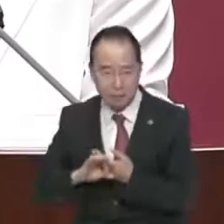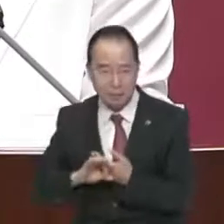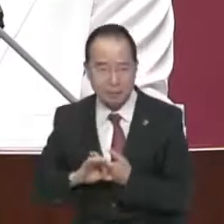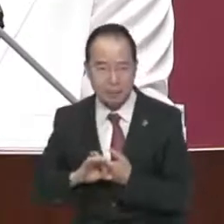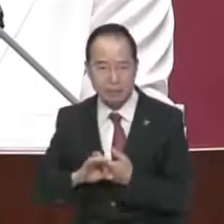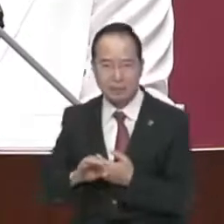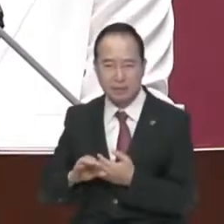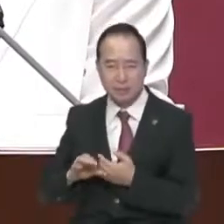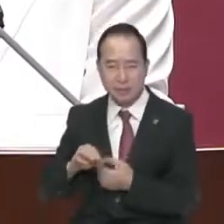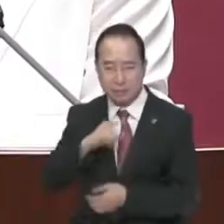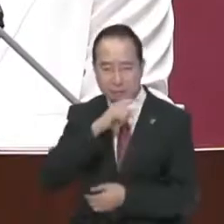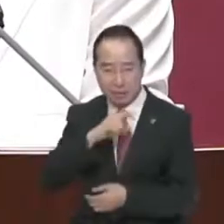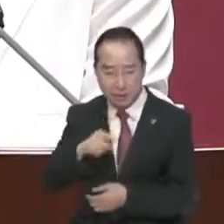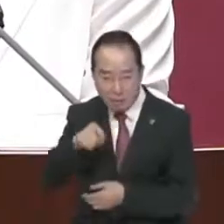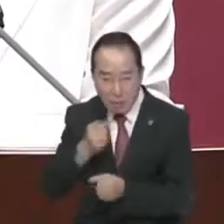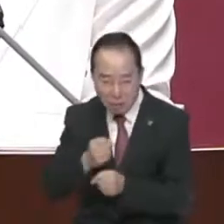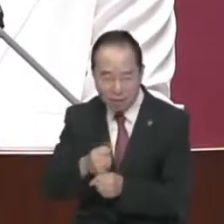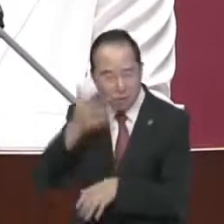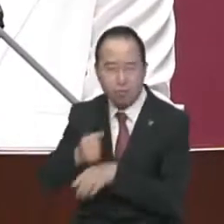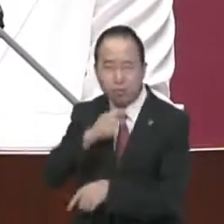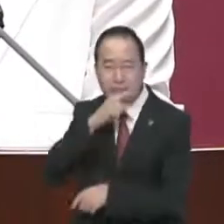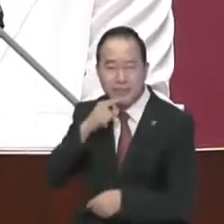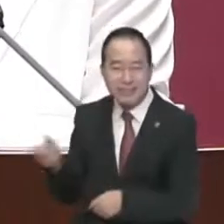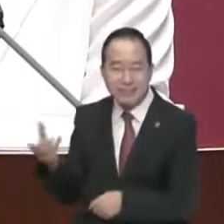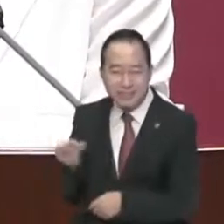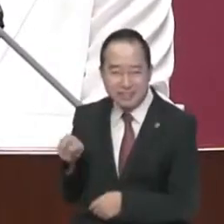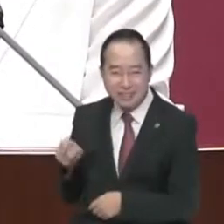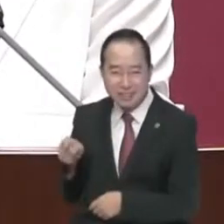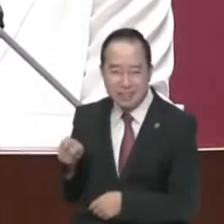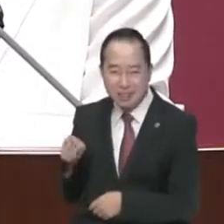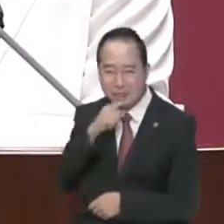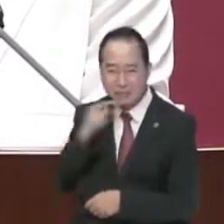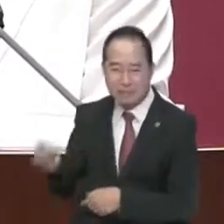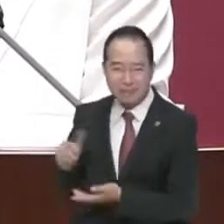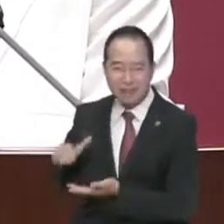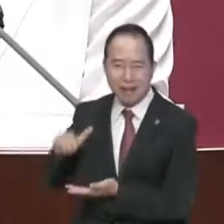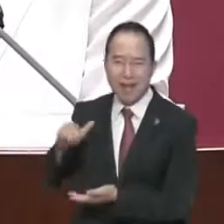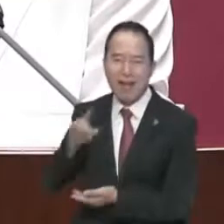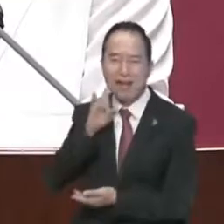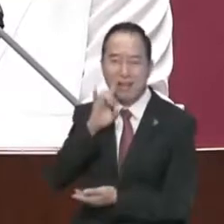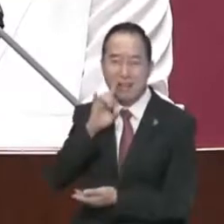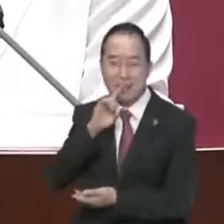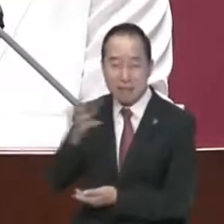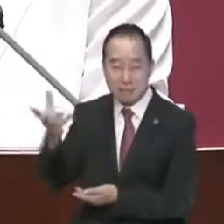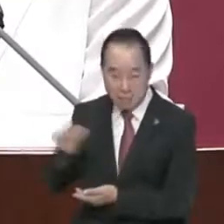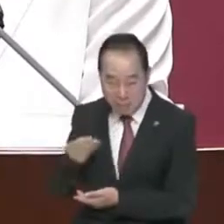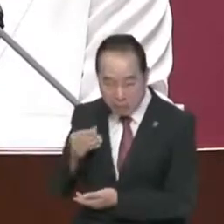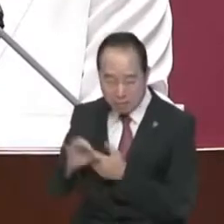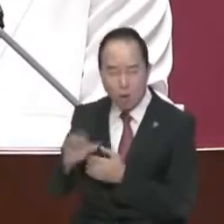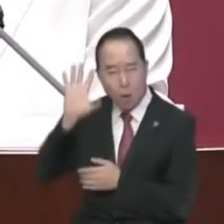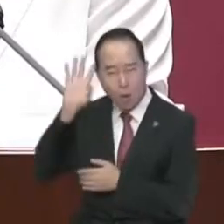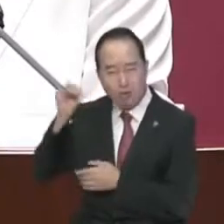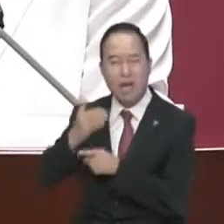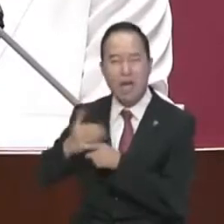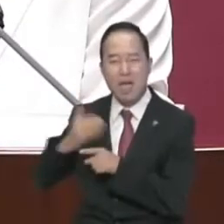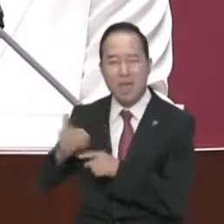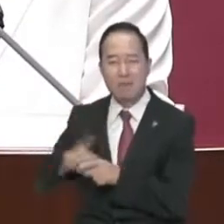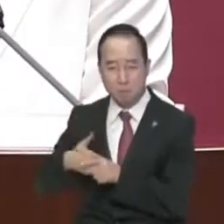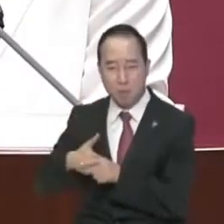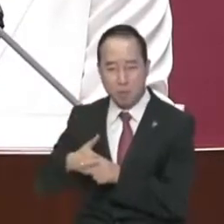내고 싶은 것이죠. 가능하면. 그리고 빚을 내면 그걸 언젠가는 갚아야 되고 또 우리 후손들이 갚아야 될 소지가